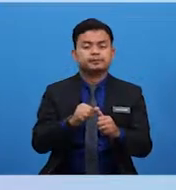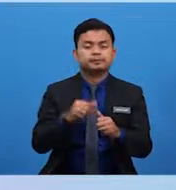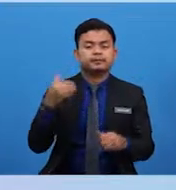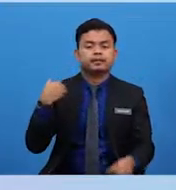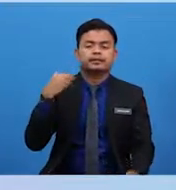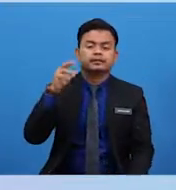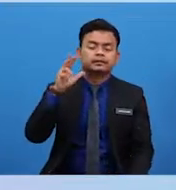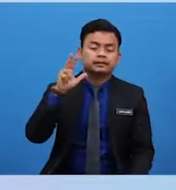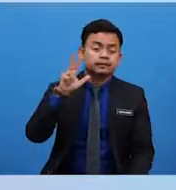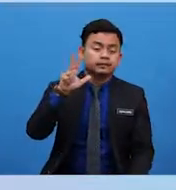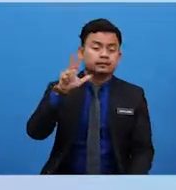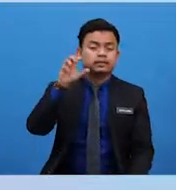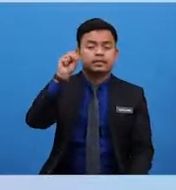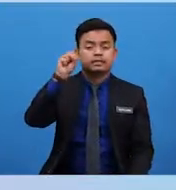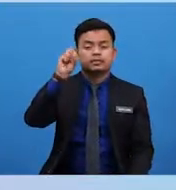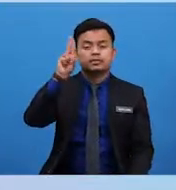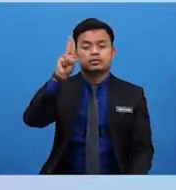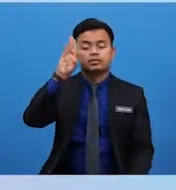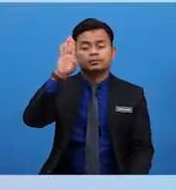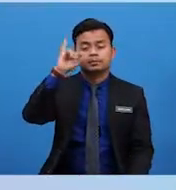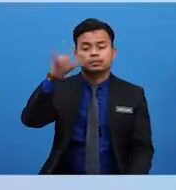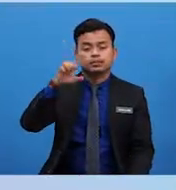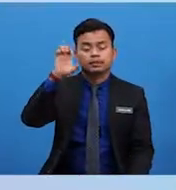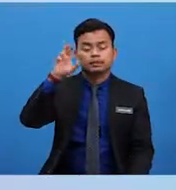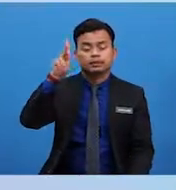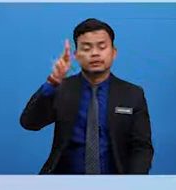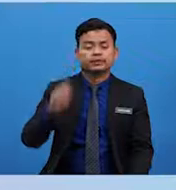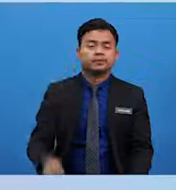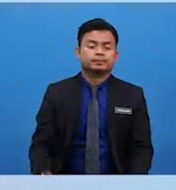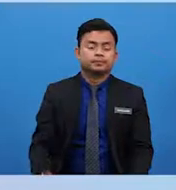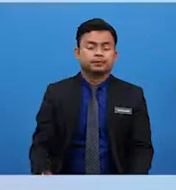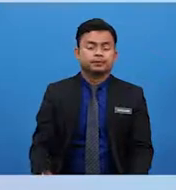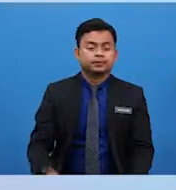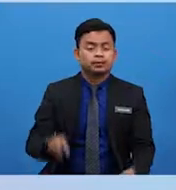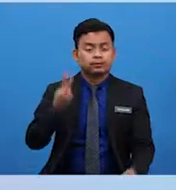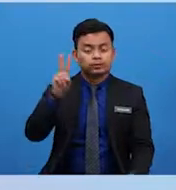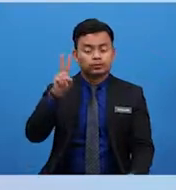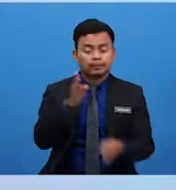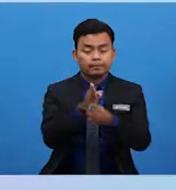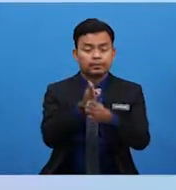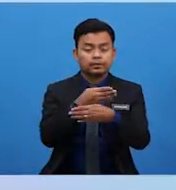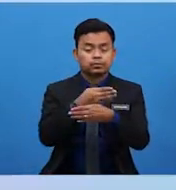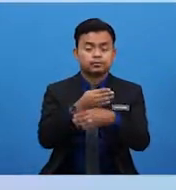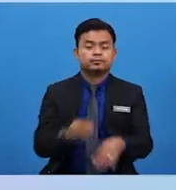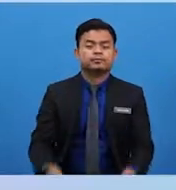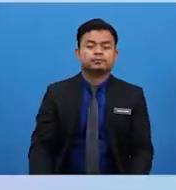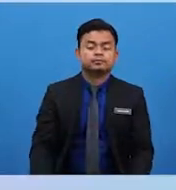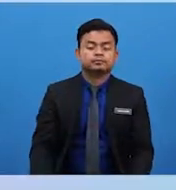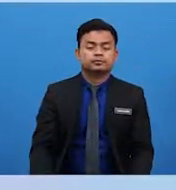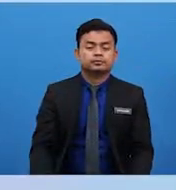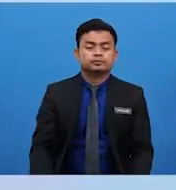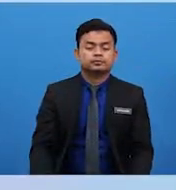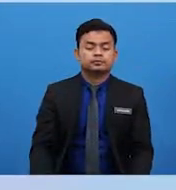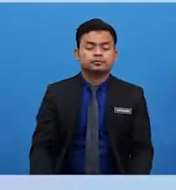aneh bentuk kita perlu ingat bahan teknik khusus ini dan fisik PKN tuh Oke dan air sekali kandungan